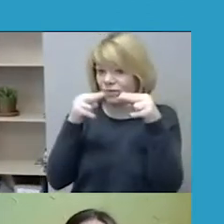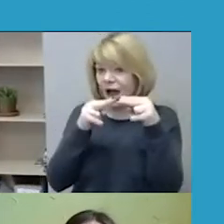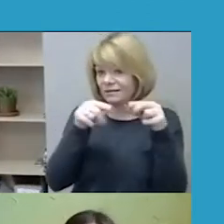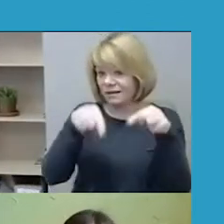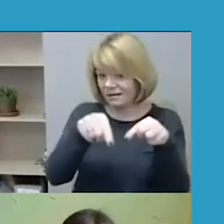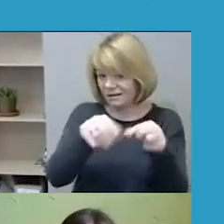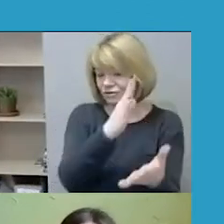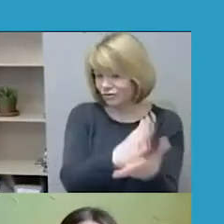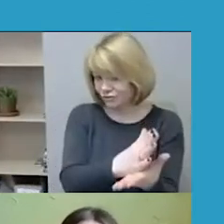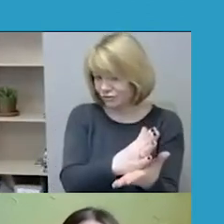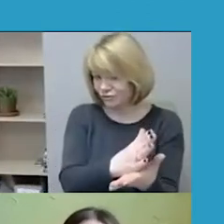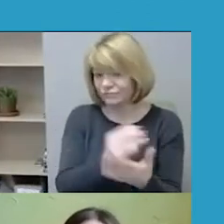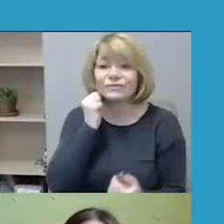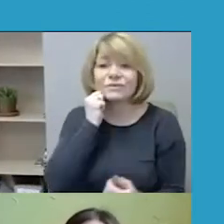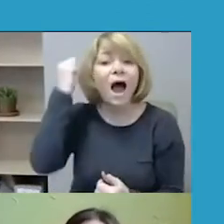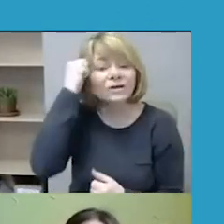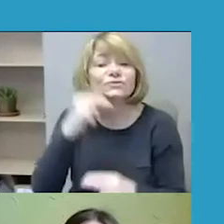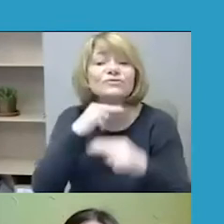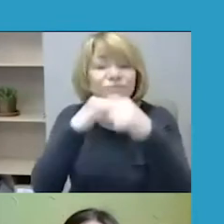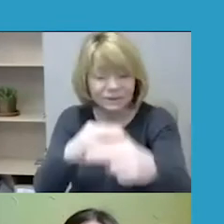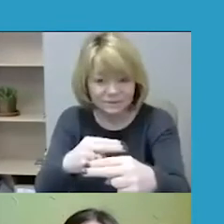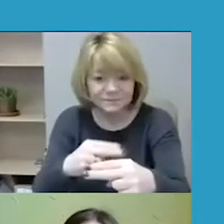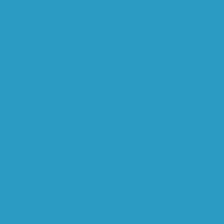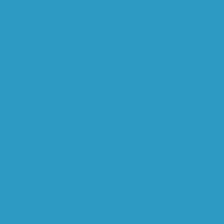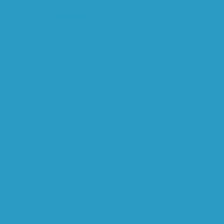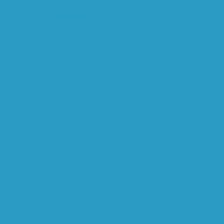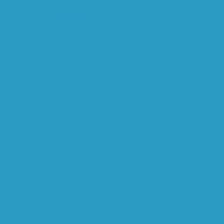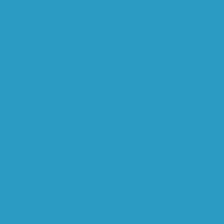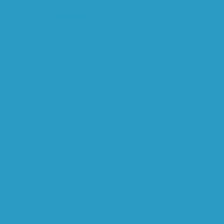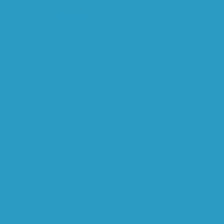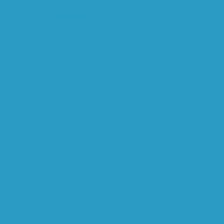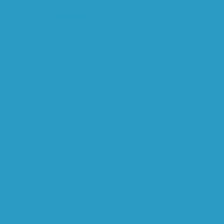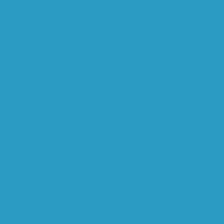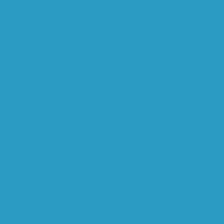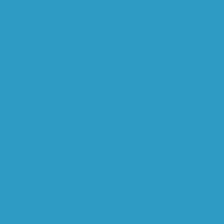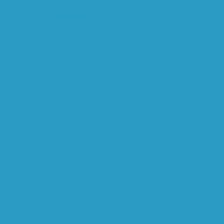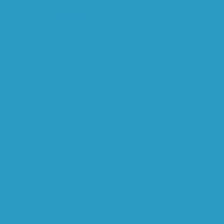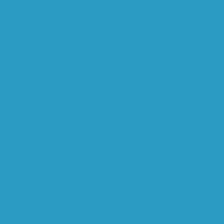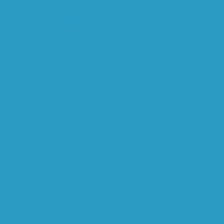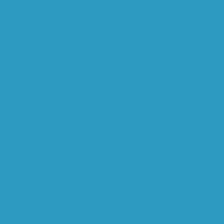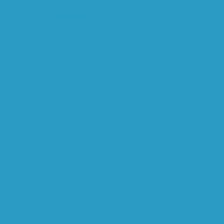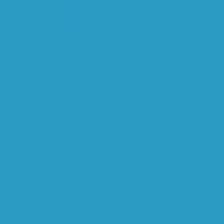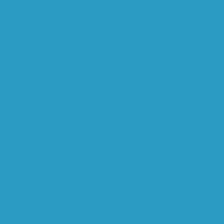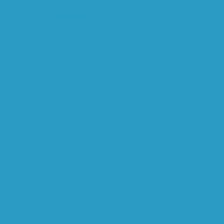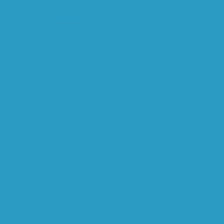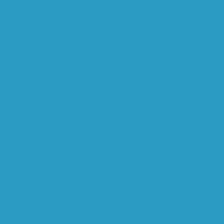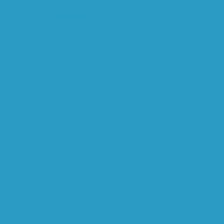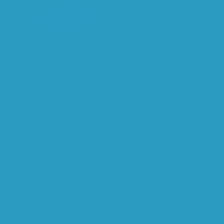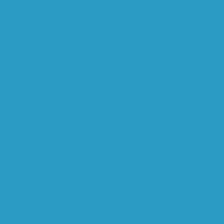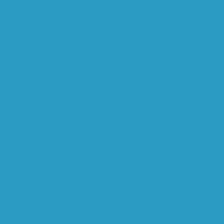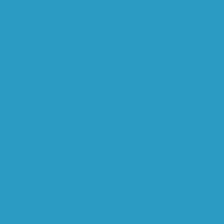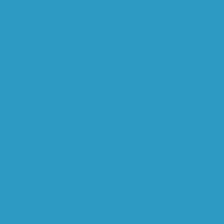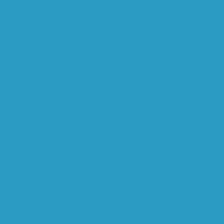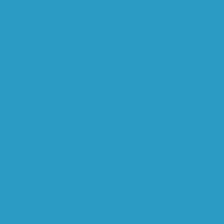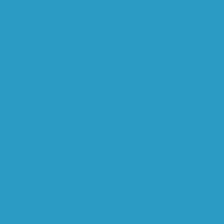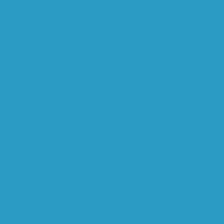Tai labai ačiū uždėmesiu. Ačiū labai Monika. Tikrai įdomus tyrimos atliktas. Kaip ir minėjo